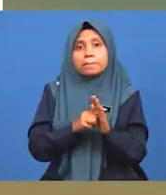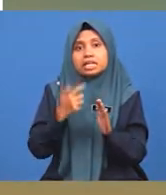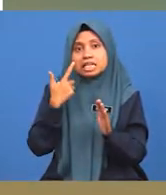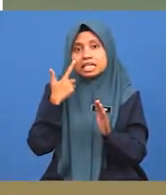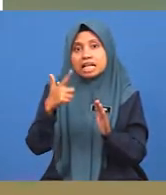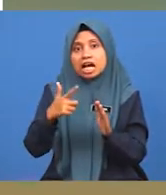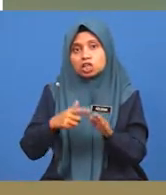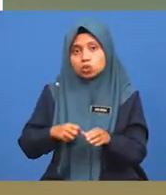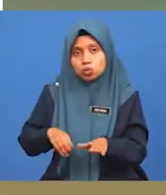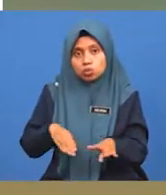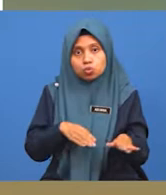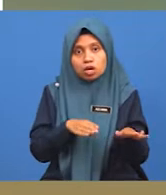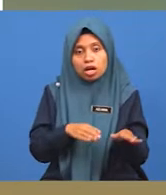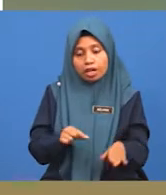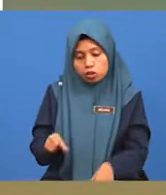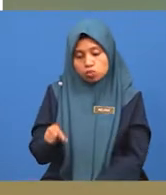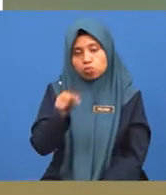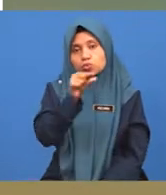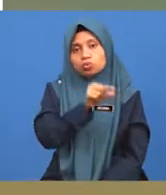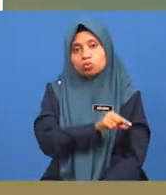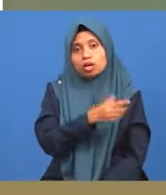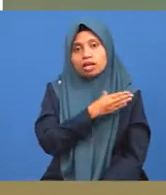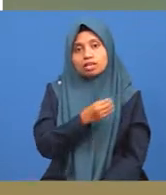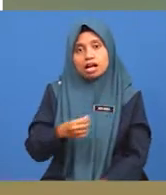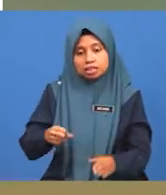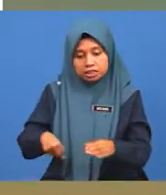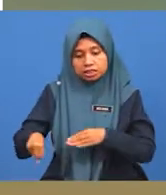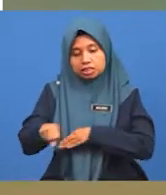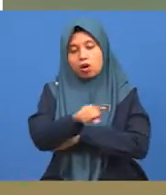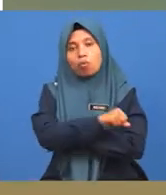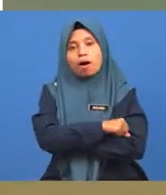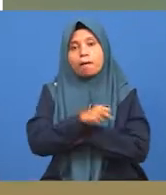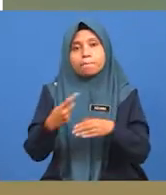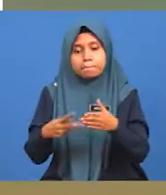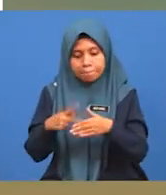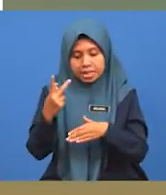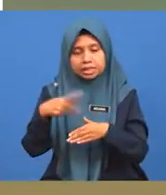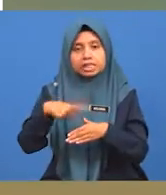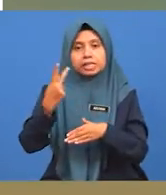melihat sungai, gunung dan sawah padi.